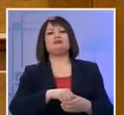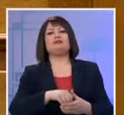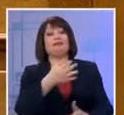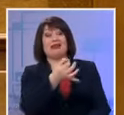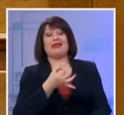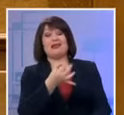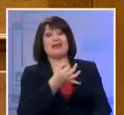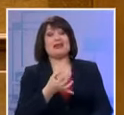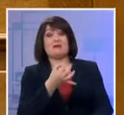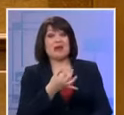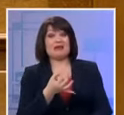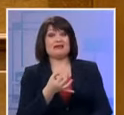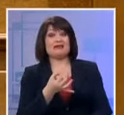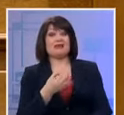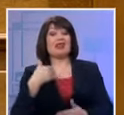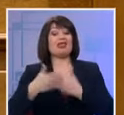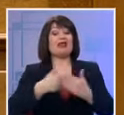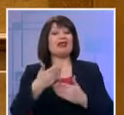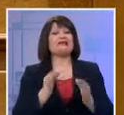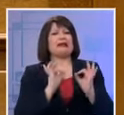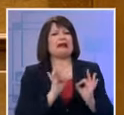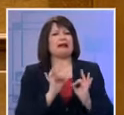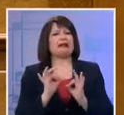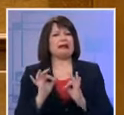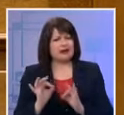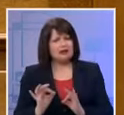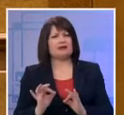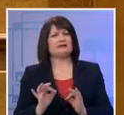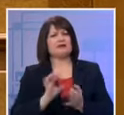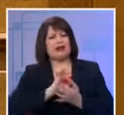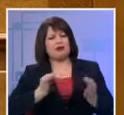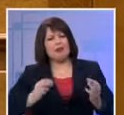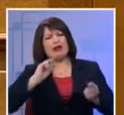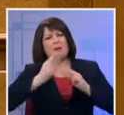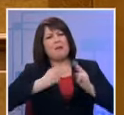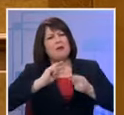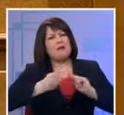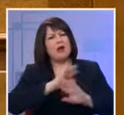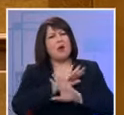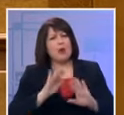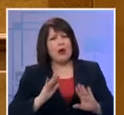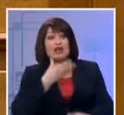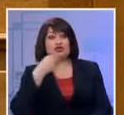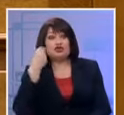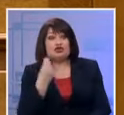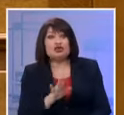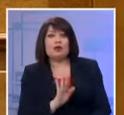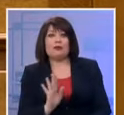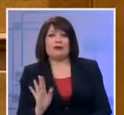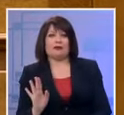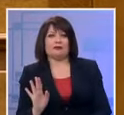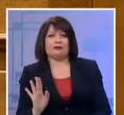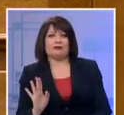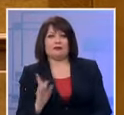είπατε έχουν τηρηθεί διαδικασίες, έχουν δοθεί αναλυτικές απαντήσεις και είναι ντροπή με